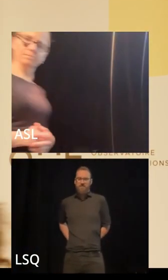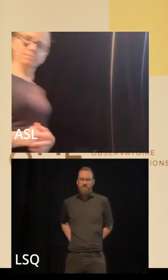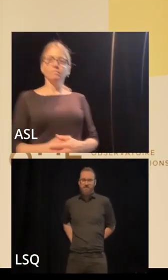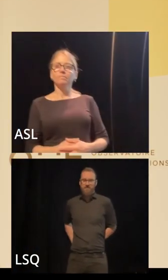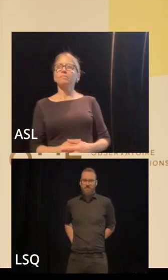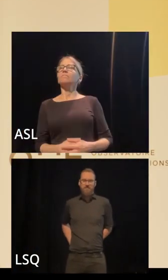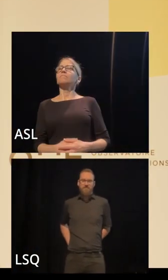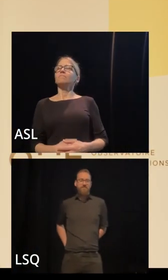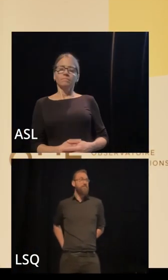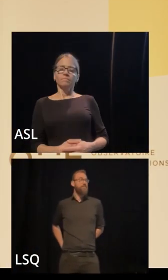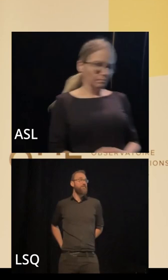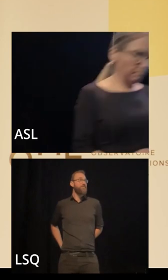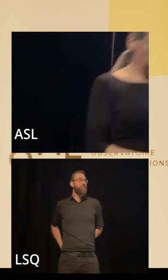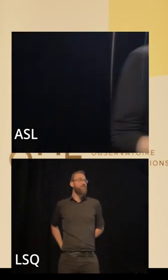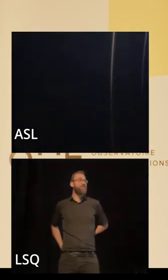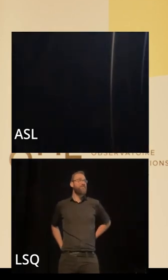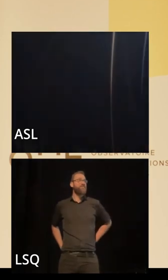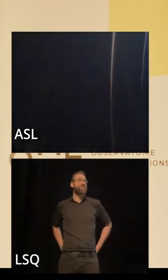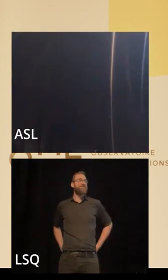Eskerrik asko, Helga.